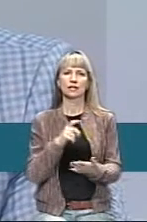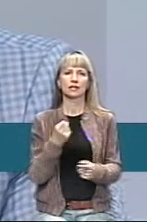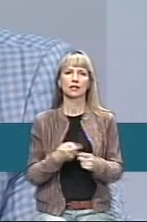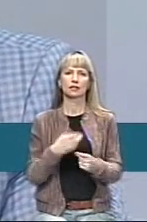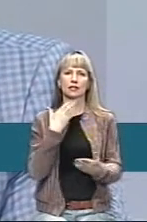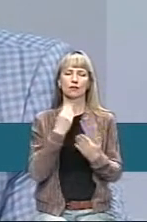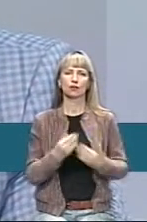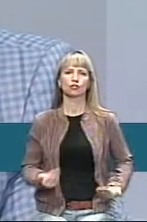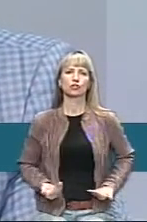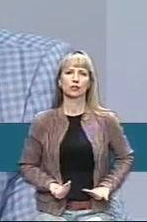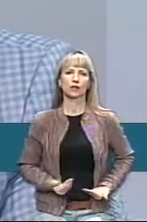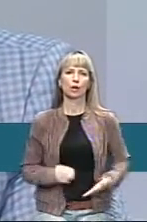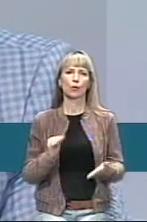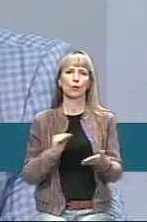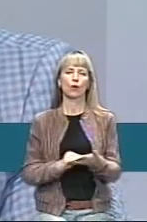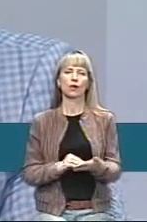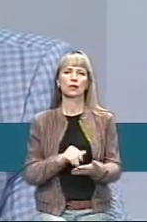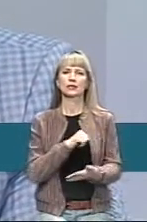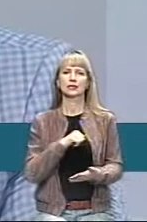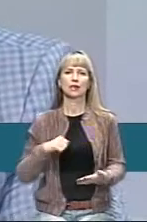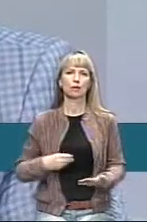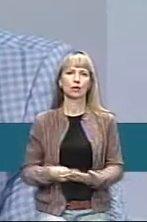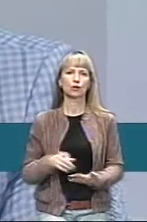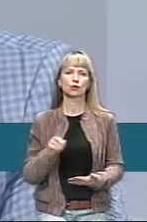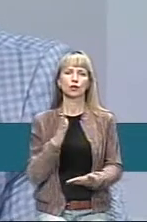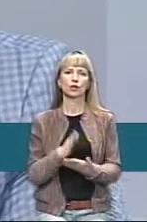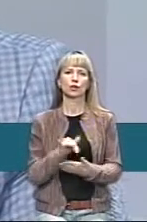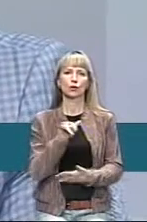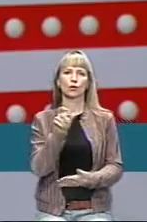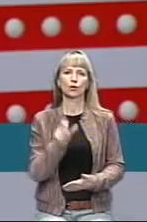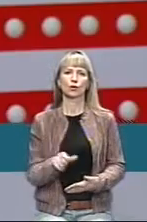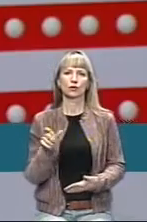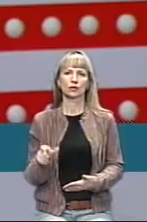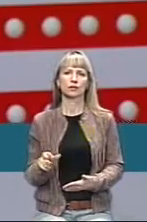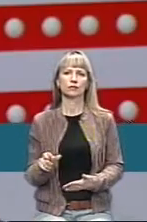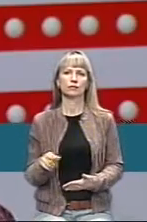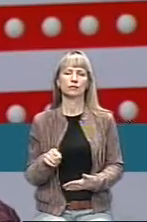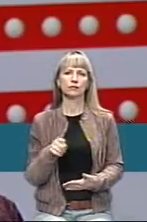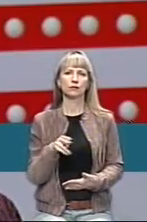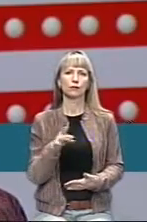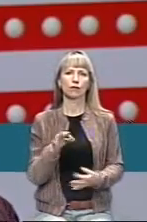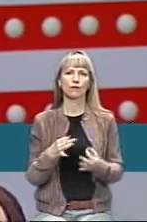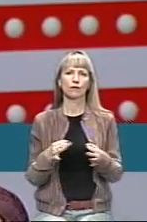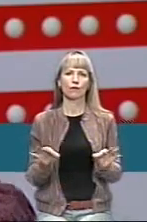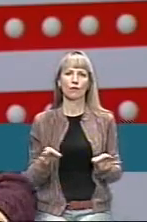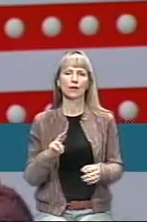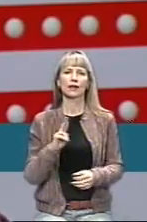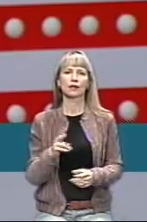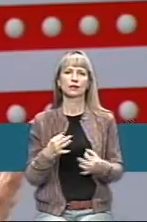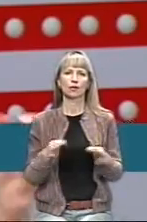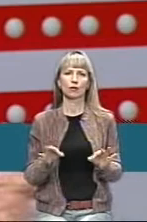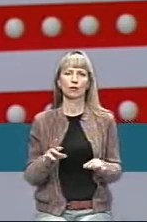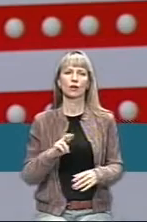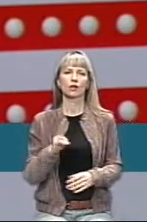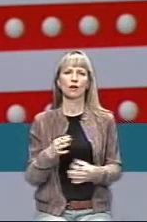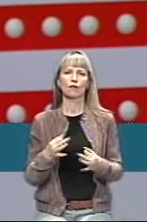власне життя. Покласти за це найдорожче, що є у людини. Оце ви гарно сказали про волю. Волю і як свободу, і як